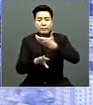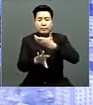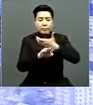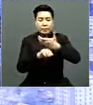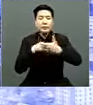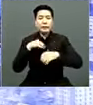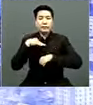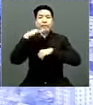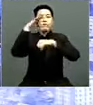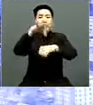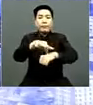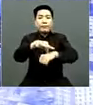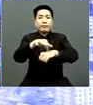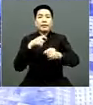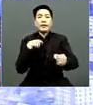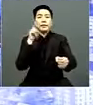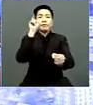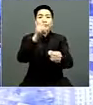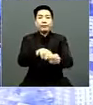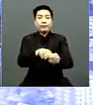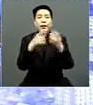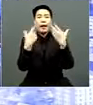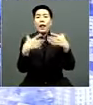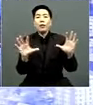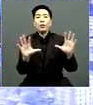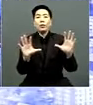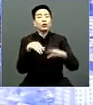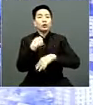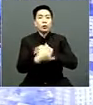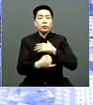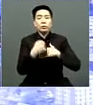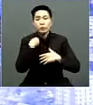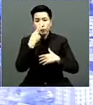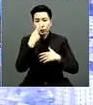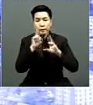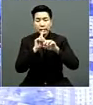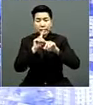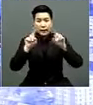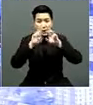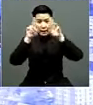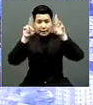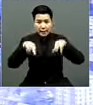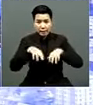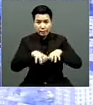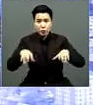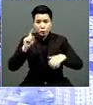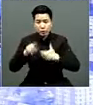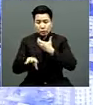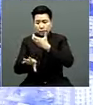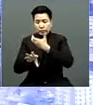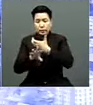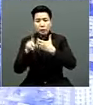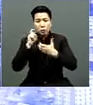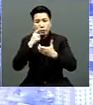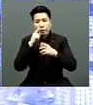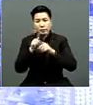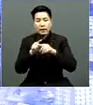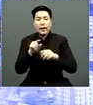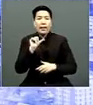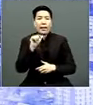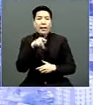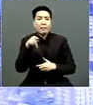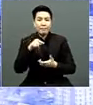ครับแต่เราก็สามารถที่จะดูได้ว่าเขาเป็นอย่างไรแต่ร้านค้าเนี่ยจะต้องมีการสแกนต้องมีการติดตั้ง